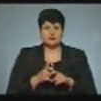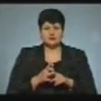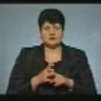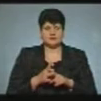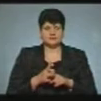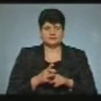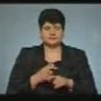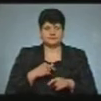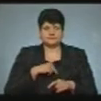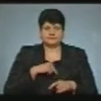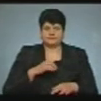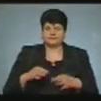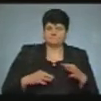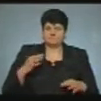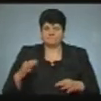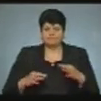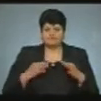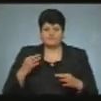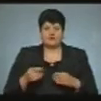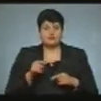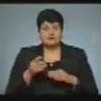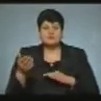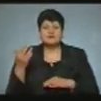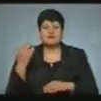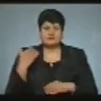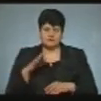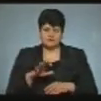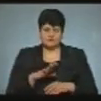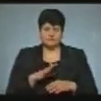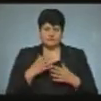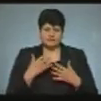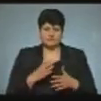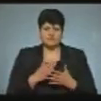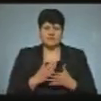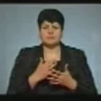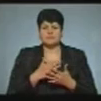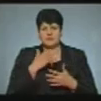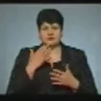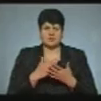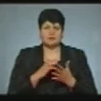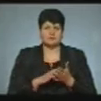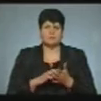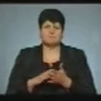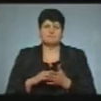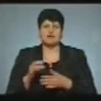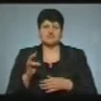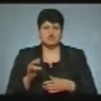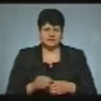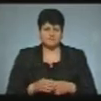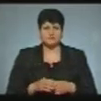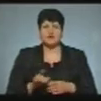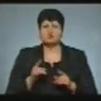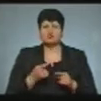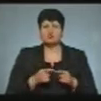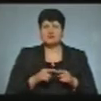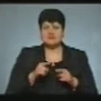емоційні. На жаль, вони є задавнені, тому що є цілий ряд об'єктивних, суб'єктивних причин, тому чому